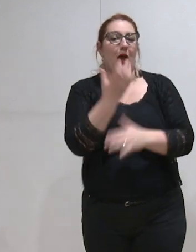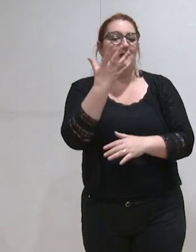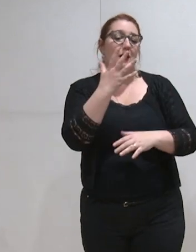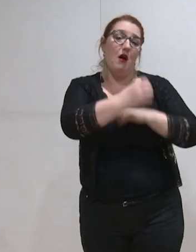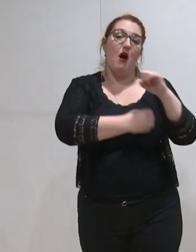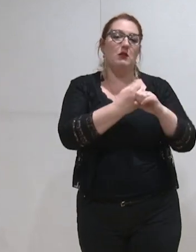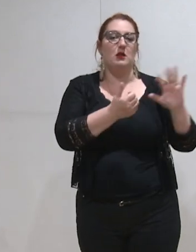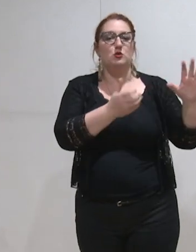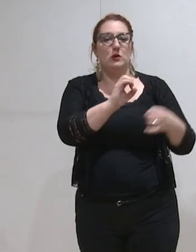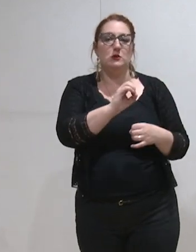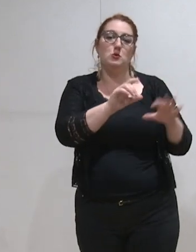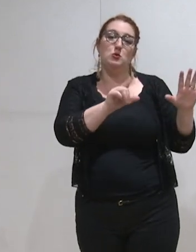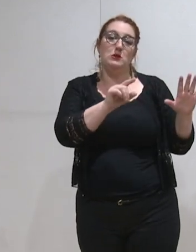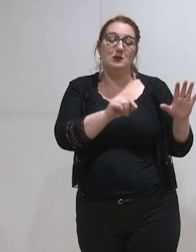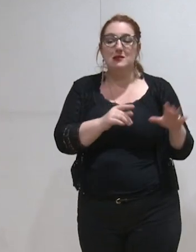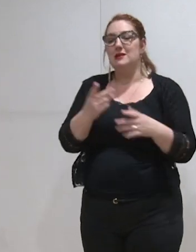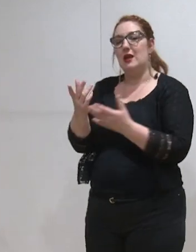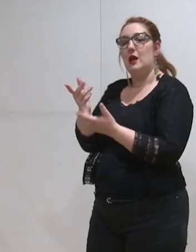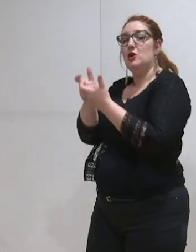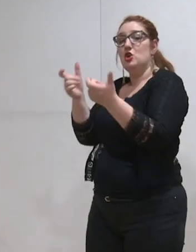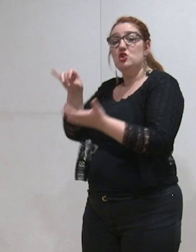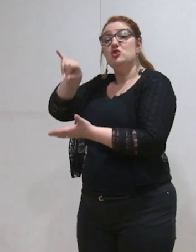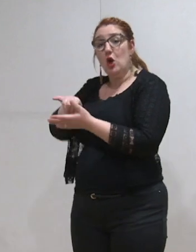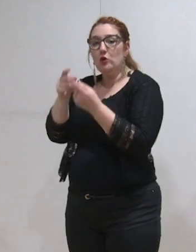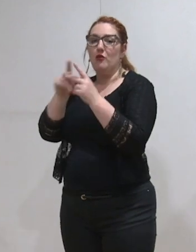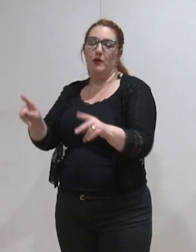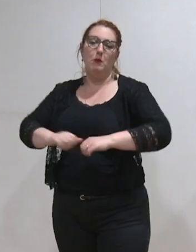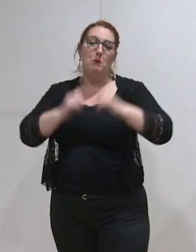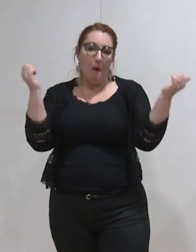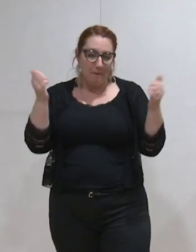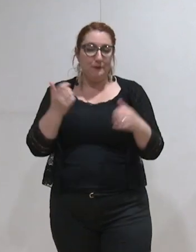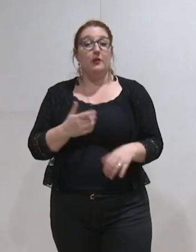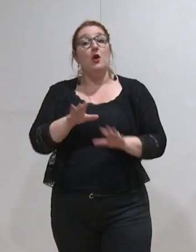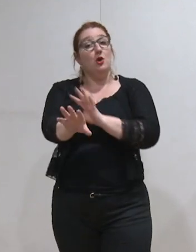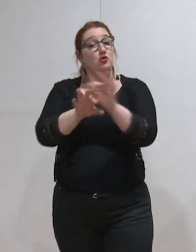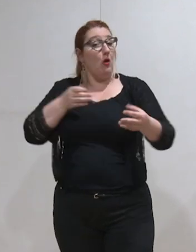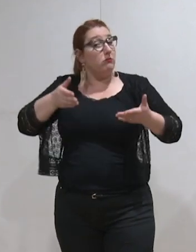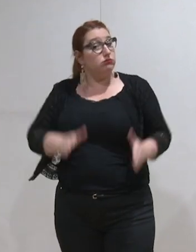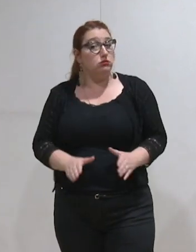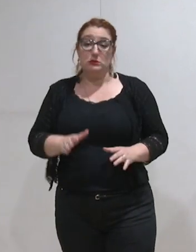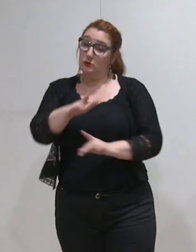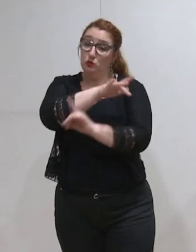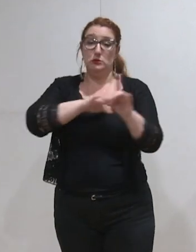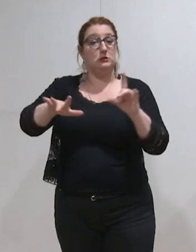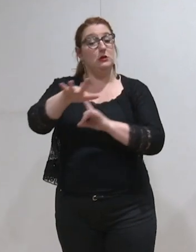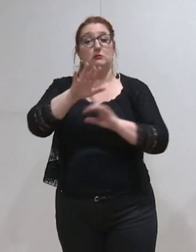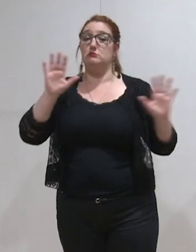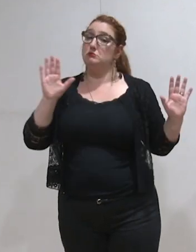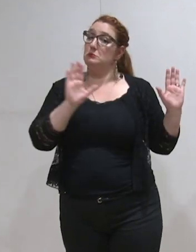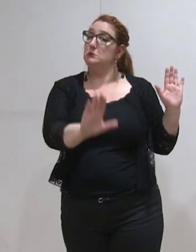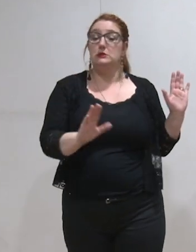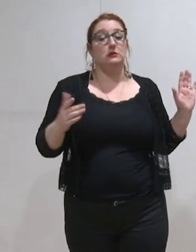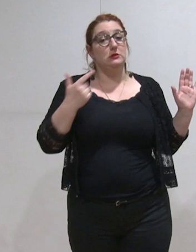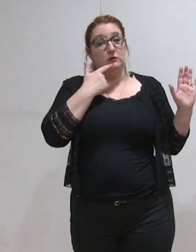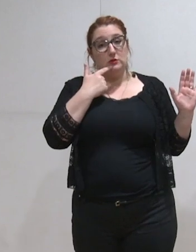et le cœur historique de la ville donc ce choix c'est un choix social qui porte également sur